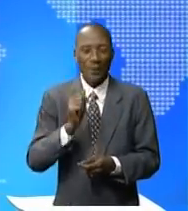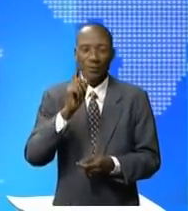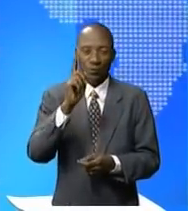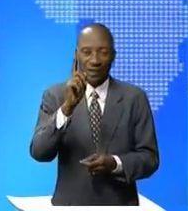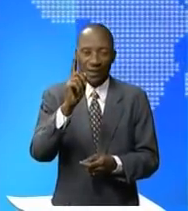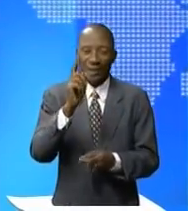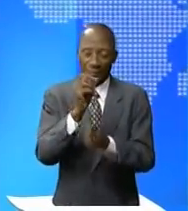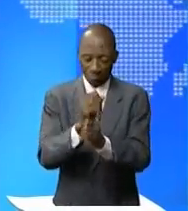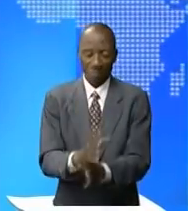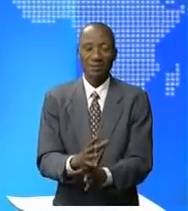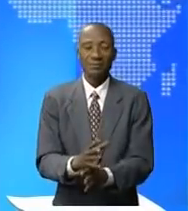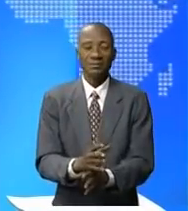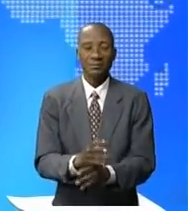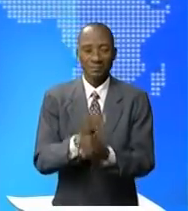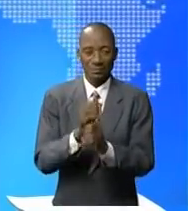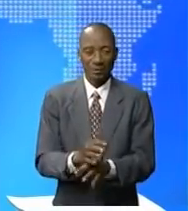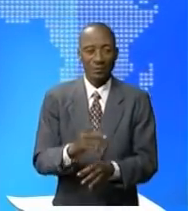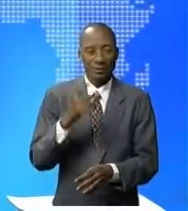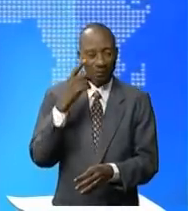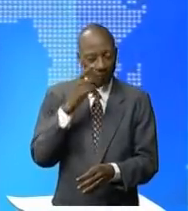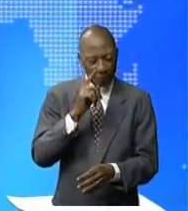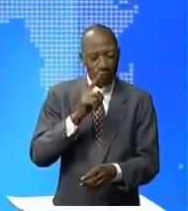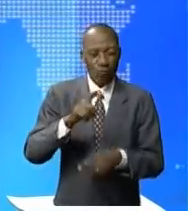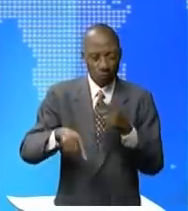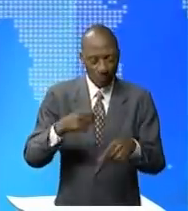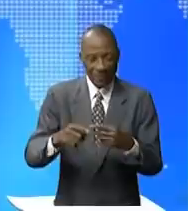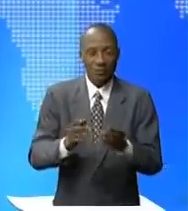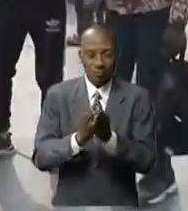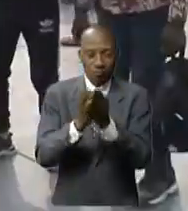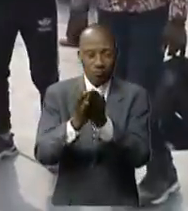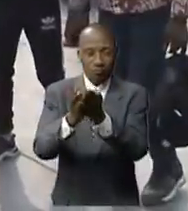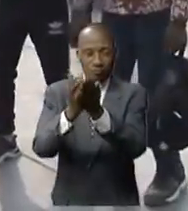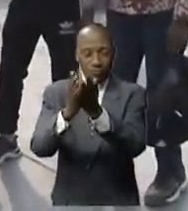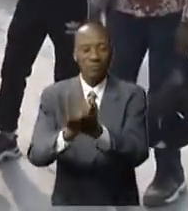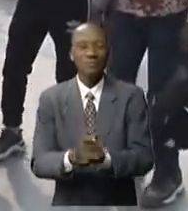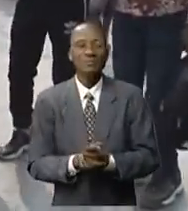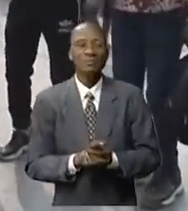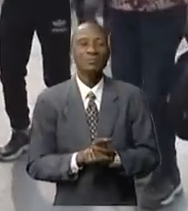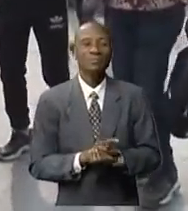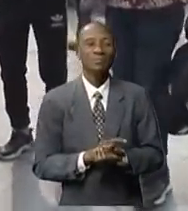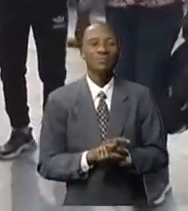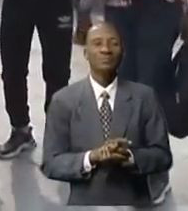vient d'être mis à flot et présenté justement aux autorités. Regardez.